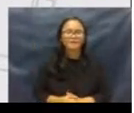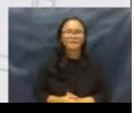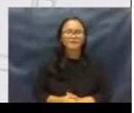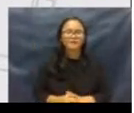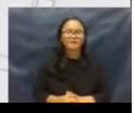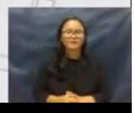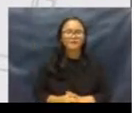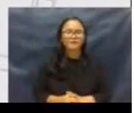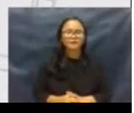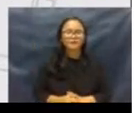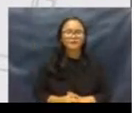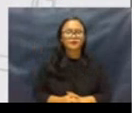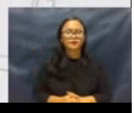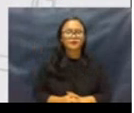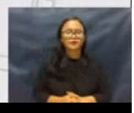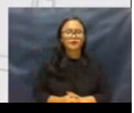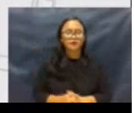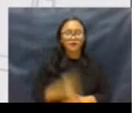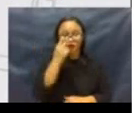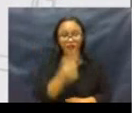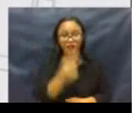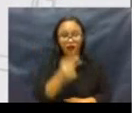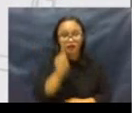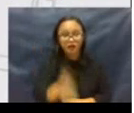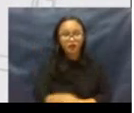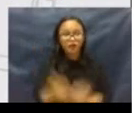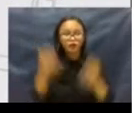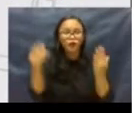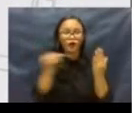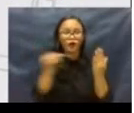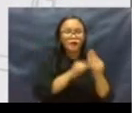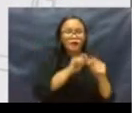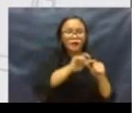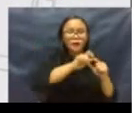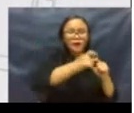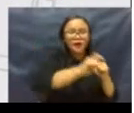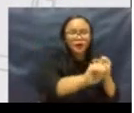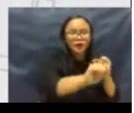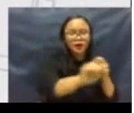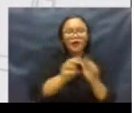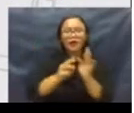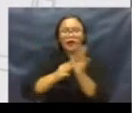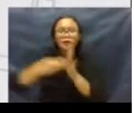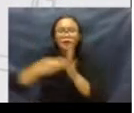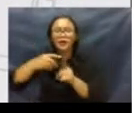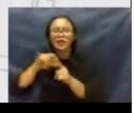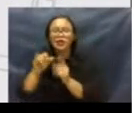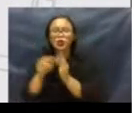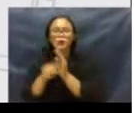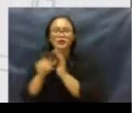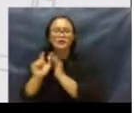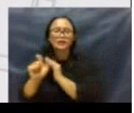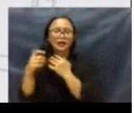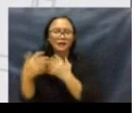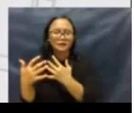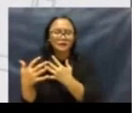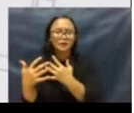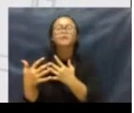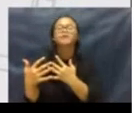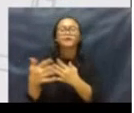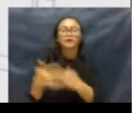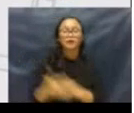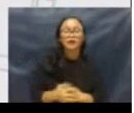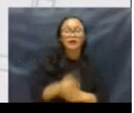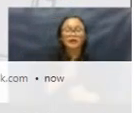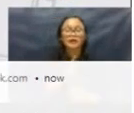Lihat dari dua komponen, yang pertama metode, yang kedua adalah medium. Dari sisi metode, Bapak dan